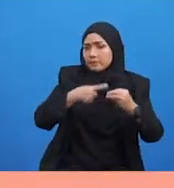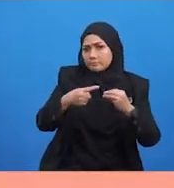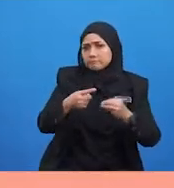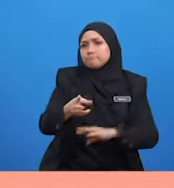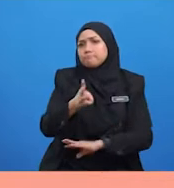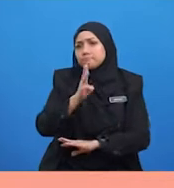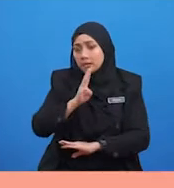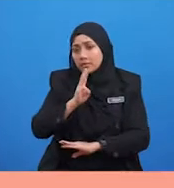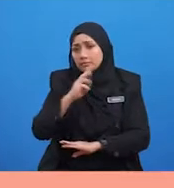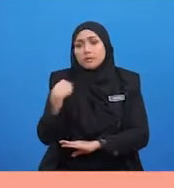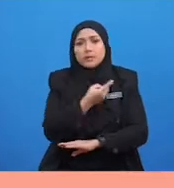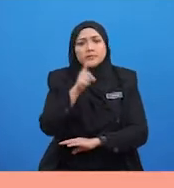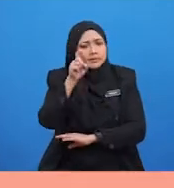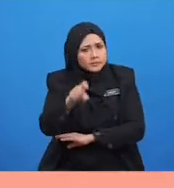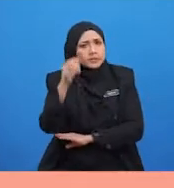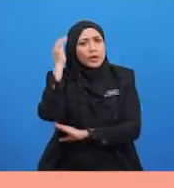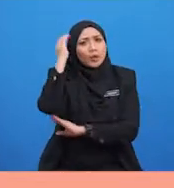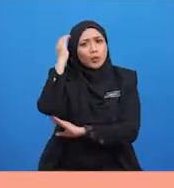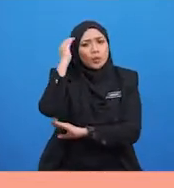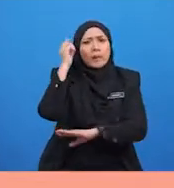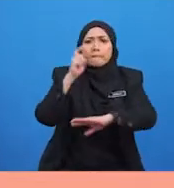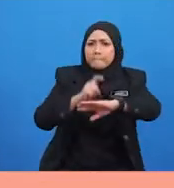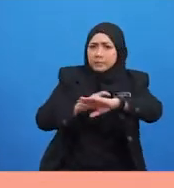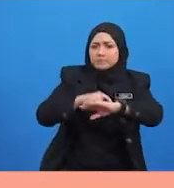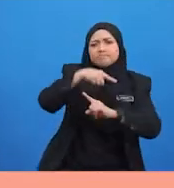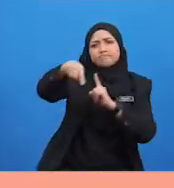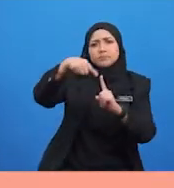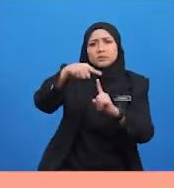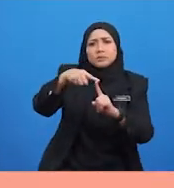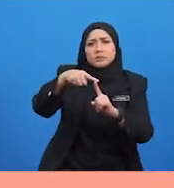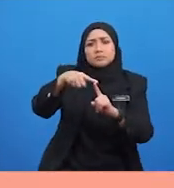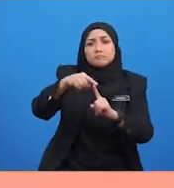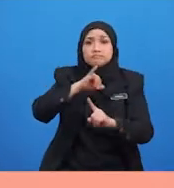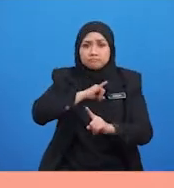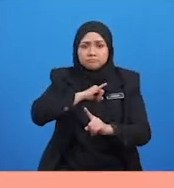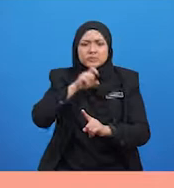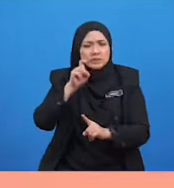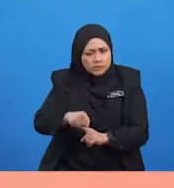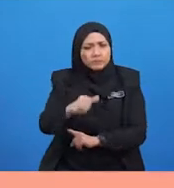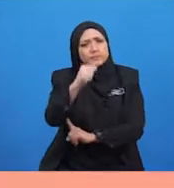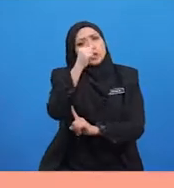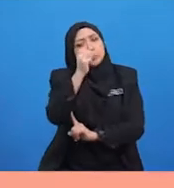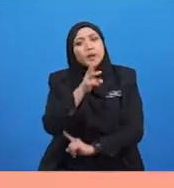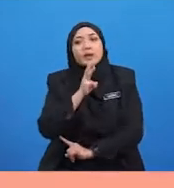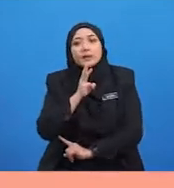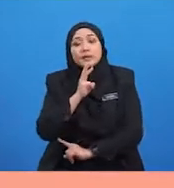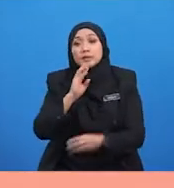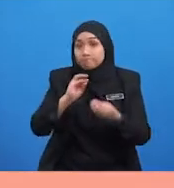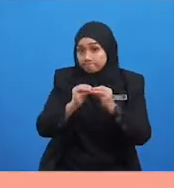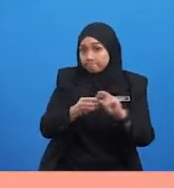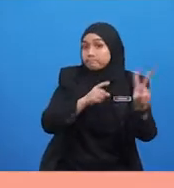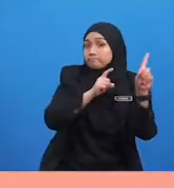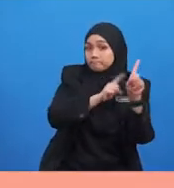Bercerita tentang keperluan air ini, kita perlu tahu masa bila saya patut minum